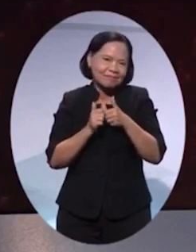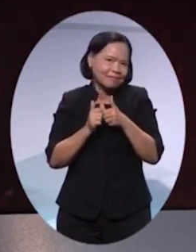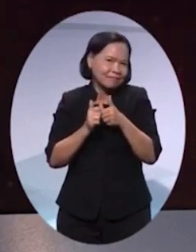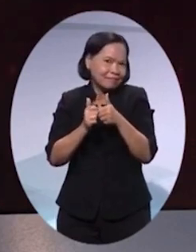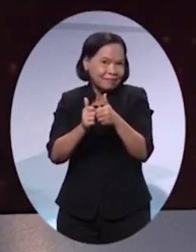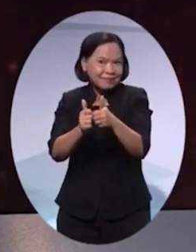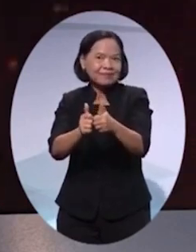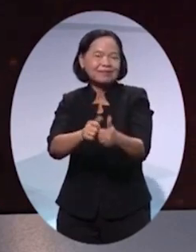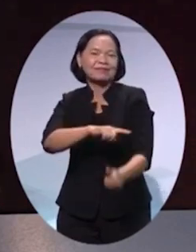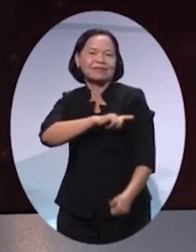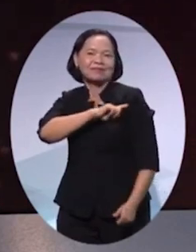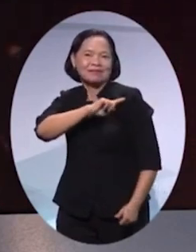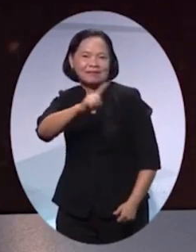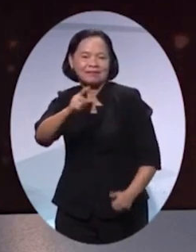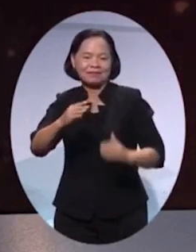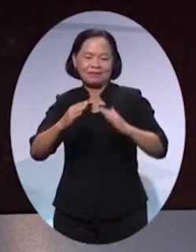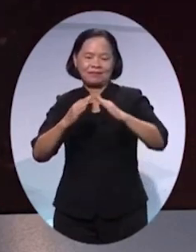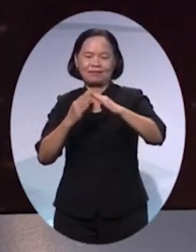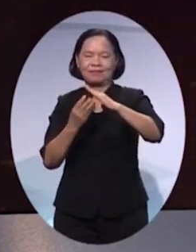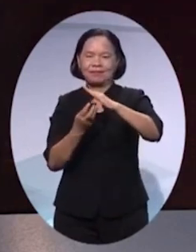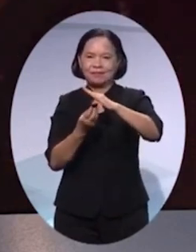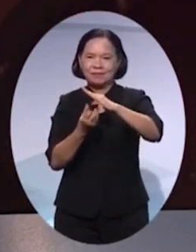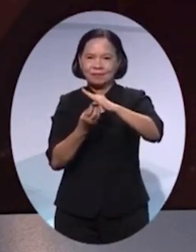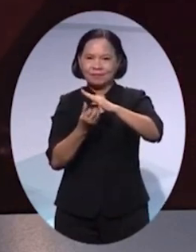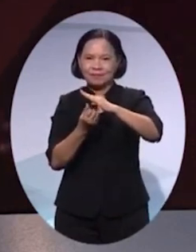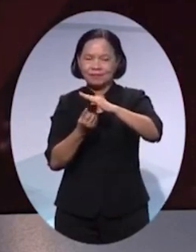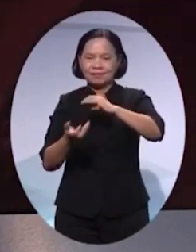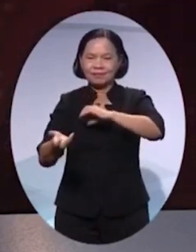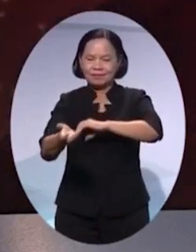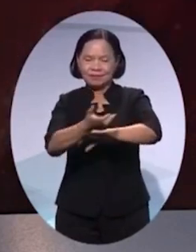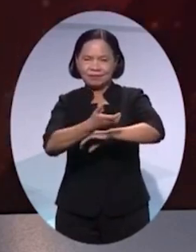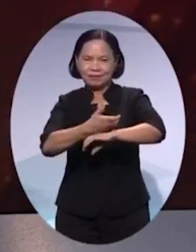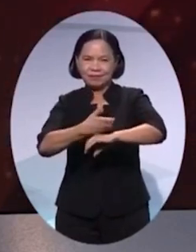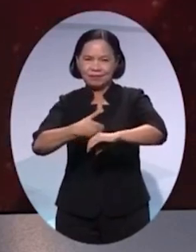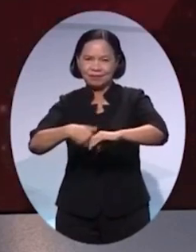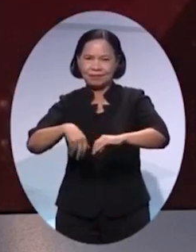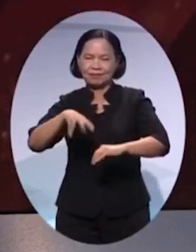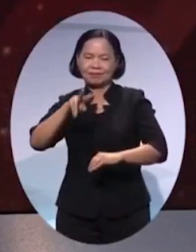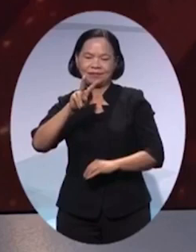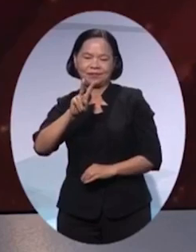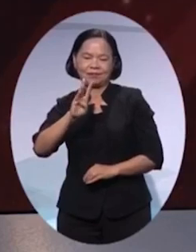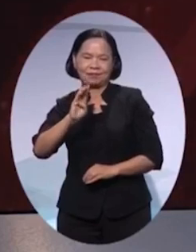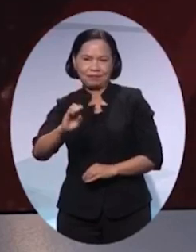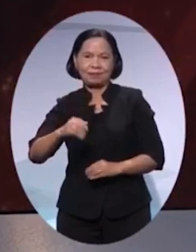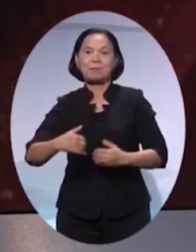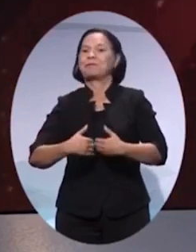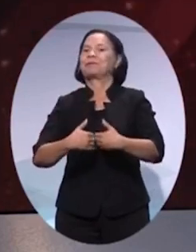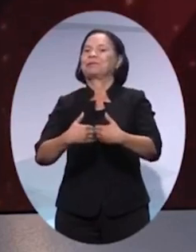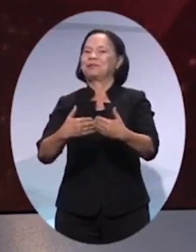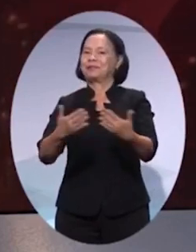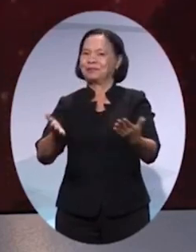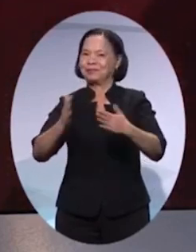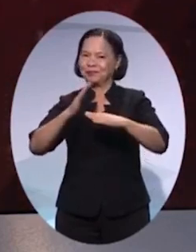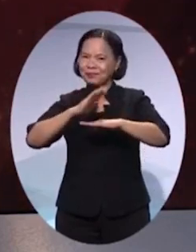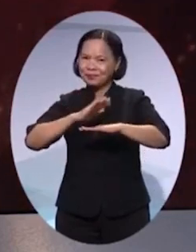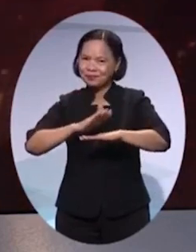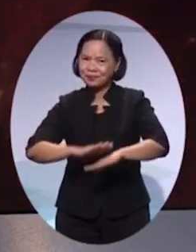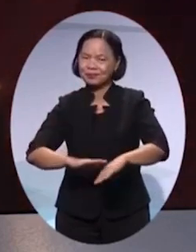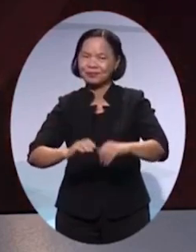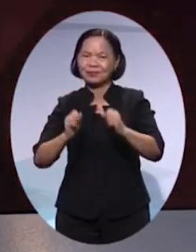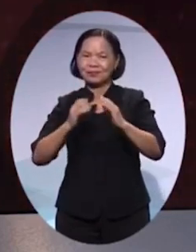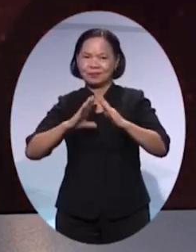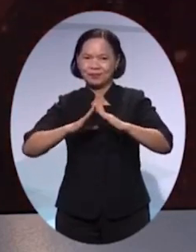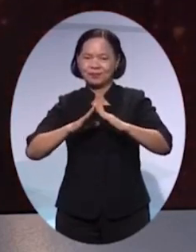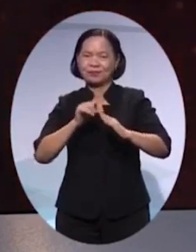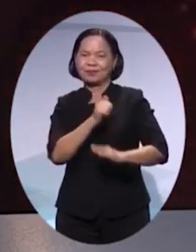phủ và Ngân hàng Nhà nước. Riêng Ngân hàng Thương mại Cổ phần Công thương Việt Nam, Vietinbank đã triển khai có kết quả các giải pháp đồng bộ cùng doanh nghiệp,